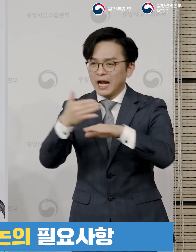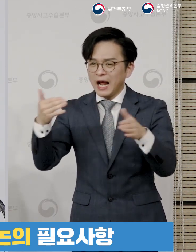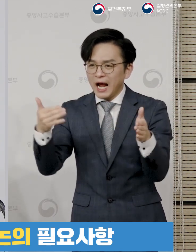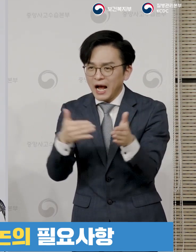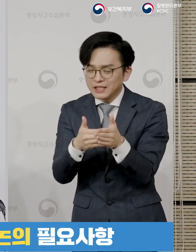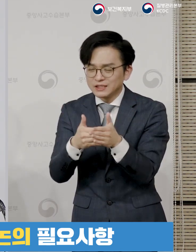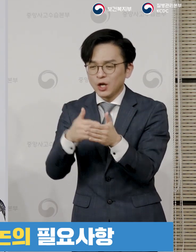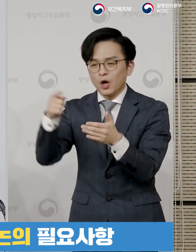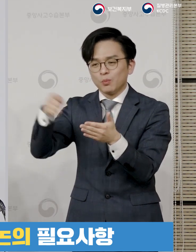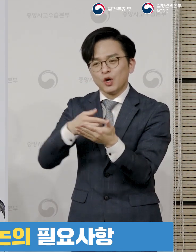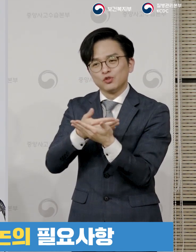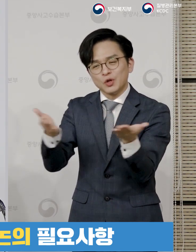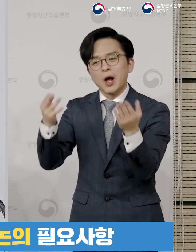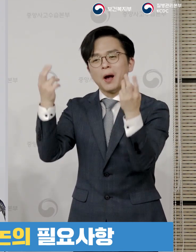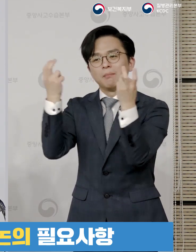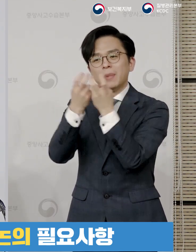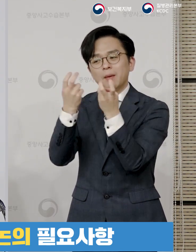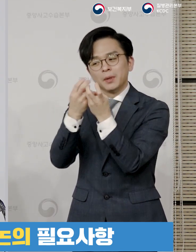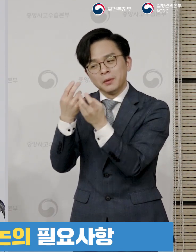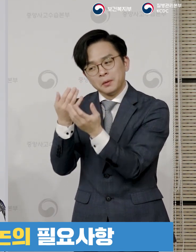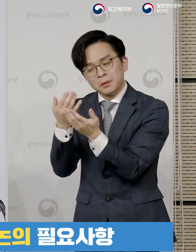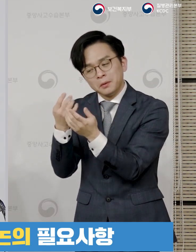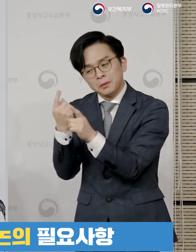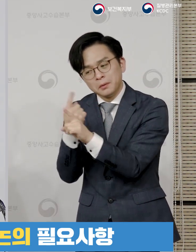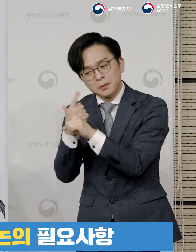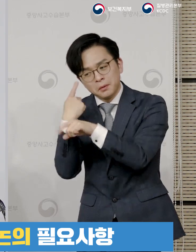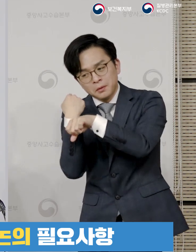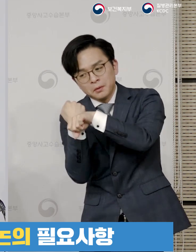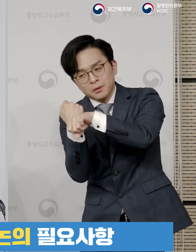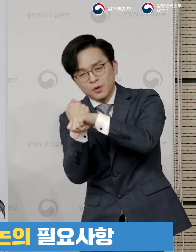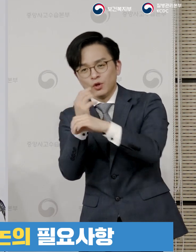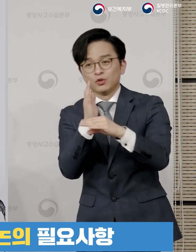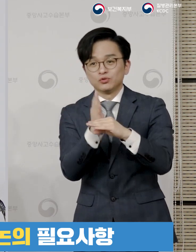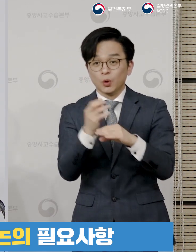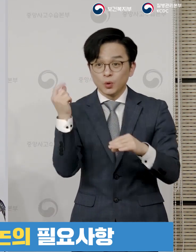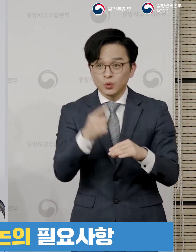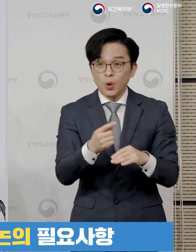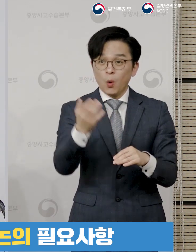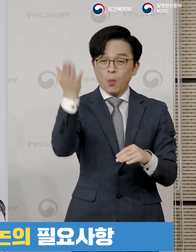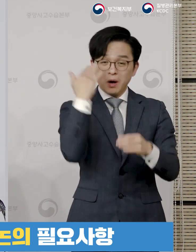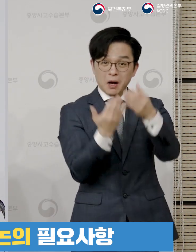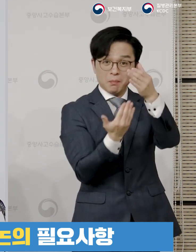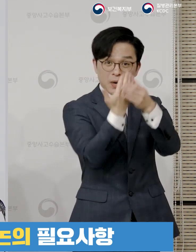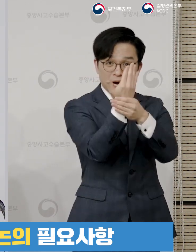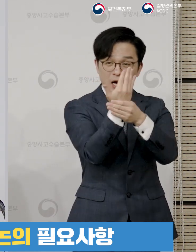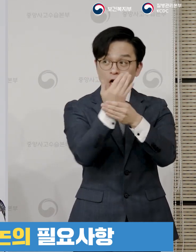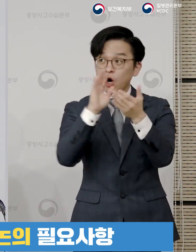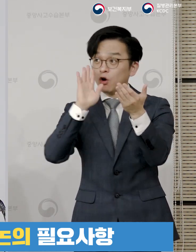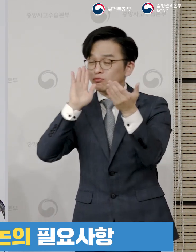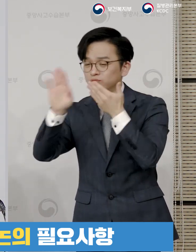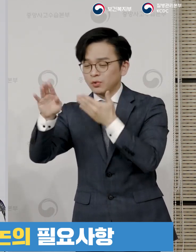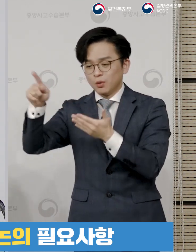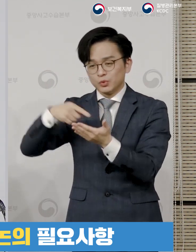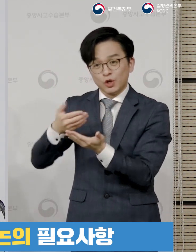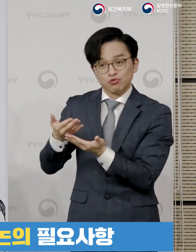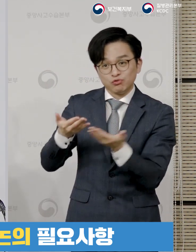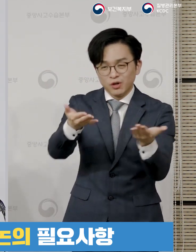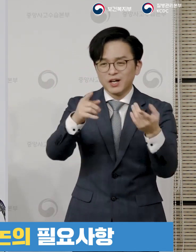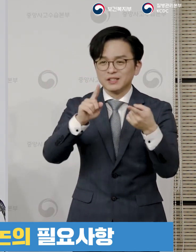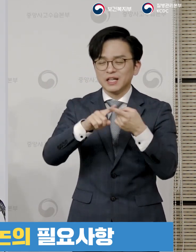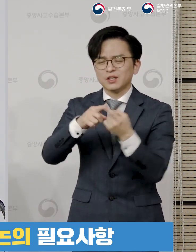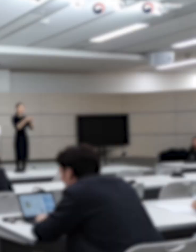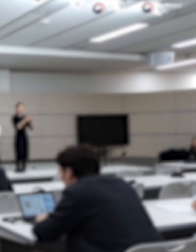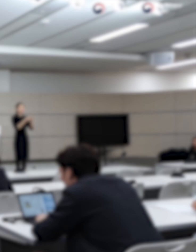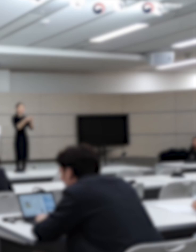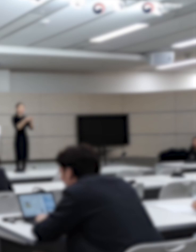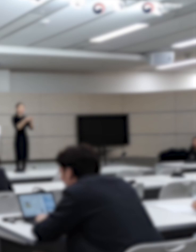감안을 해야 되고 또 그 경우에도 소급해서 적용이 될지 여부는 또한 별개의 논의가 필요한 사안이라고 말씀을